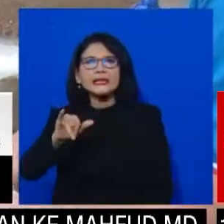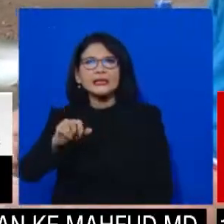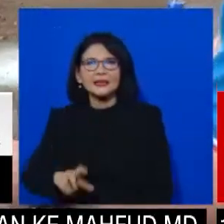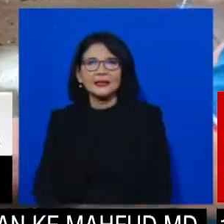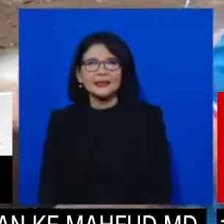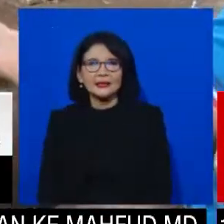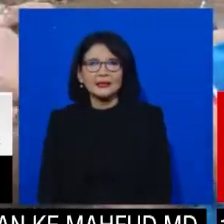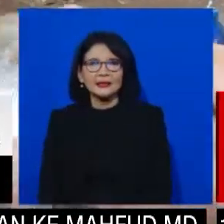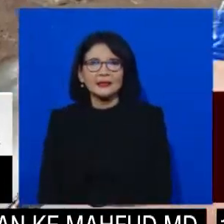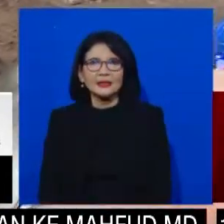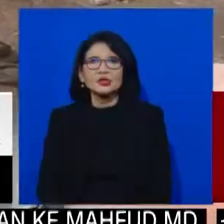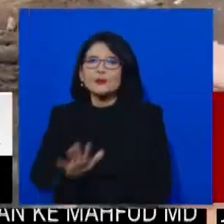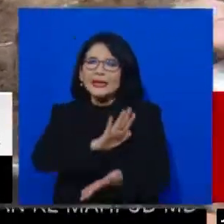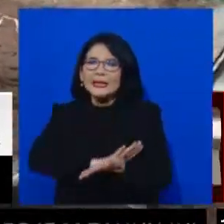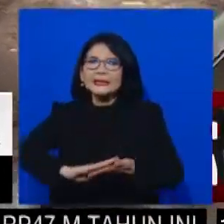Garis.